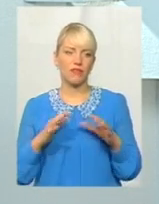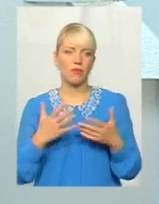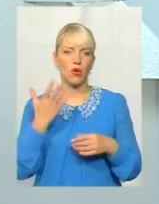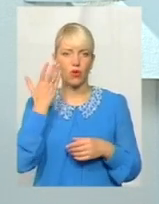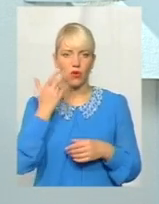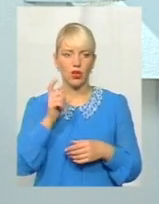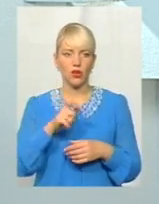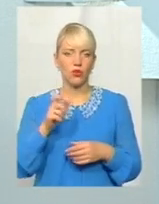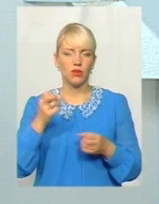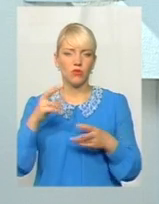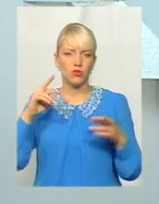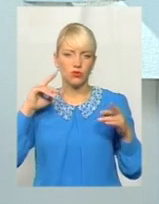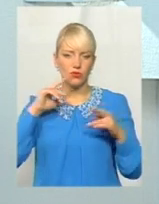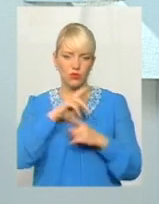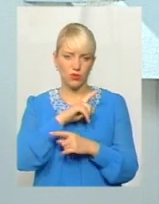їх просто труять